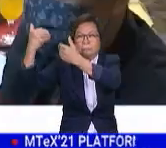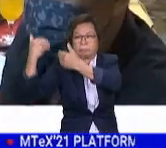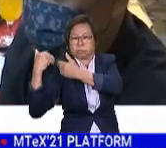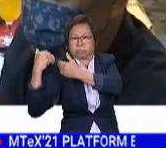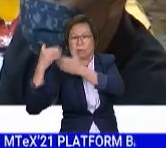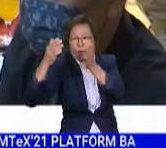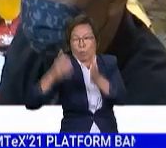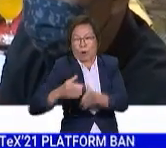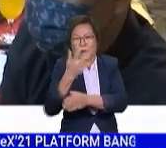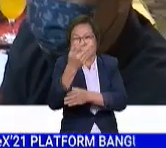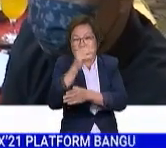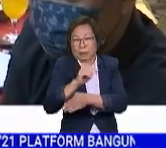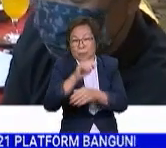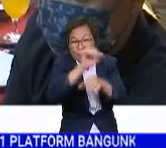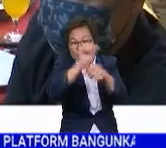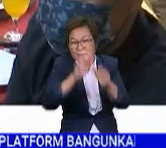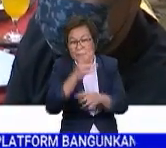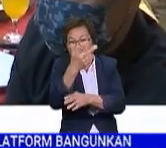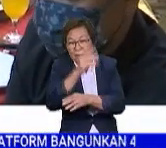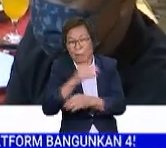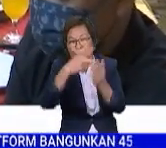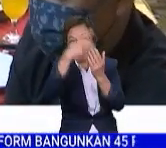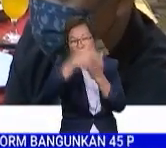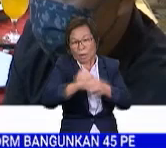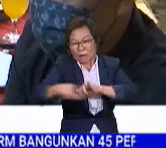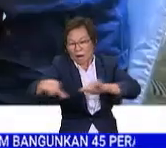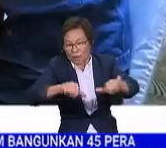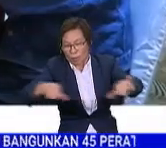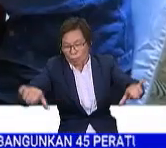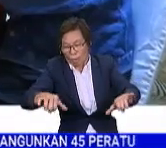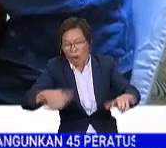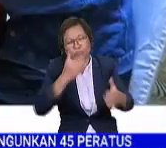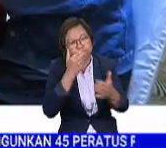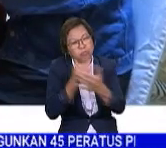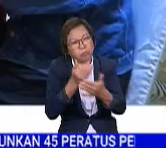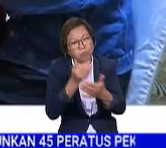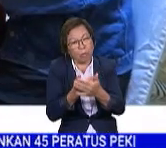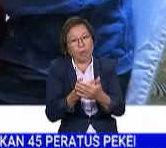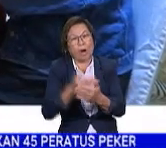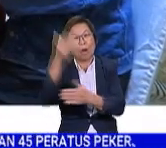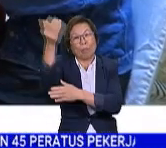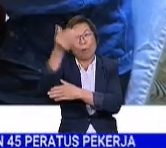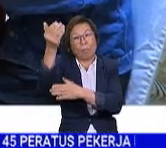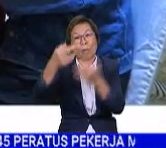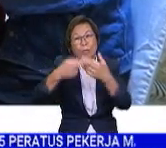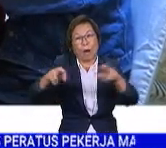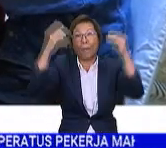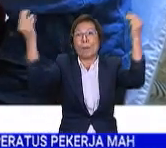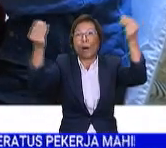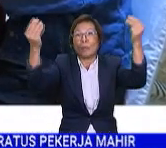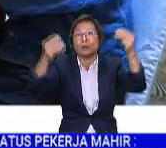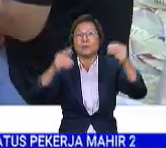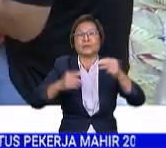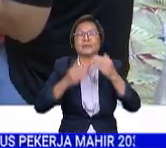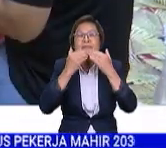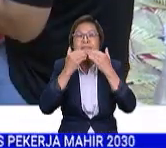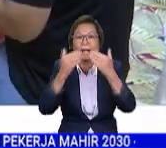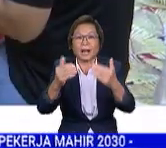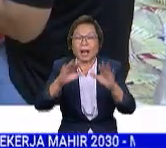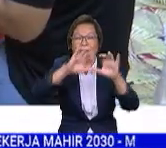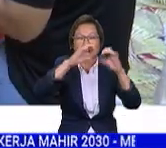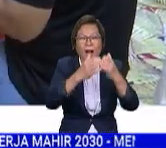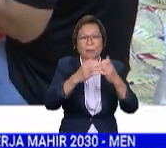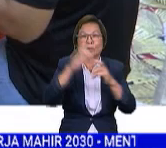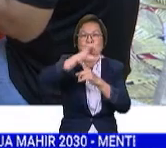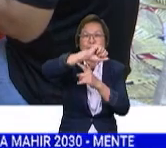tanggung jawab warga arti m terhadap program dan aktiviti dilaksanakan dengan baik beliau berucap meresmikan majelis sekalung Budi anjuran